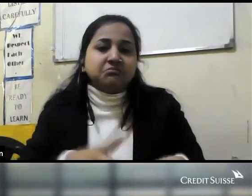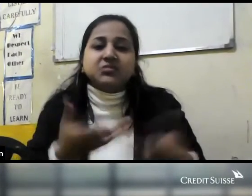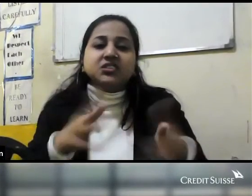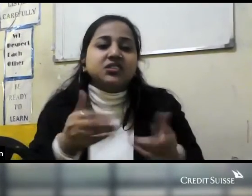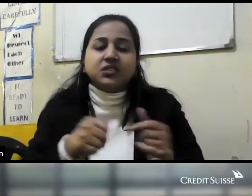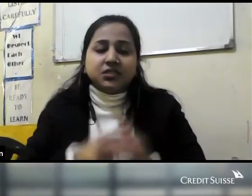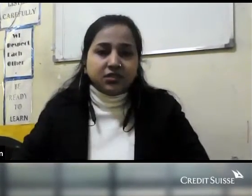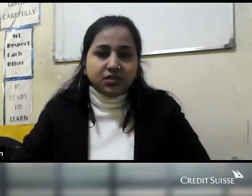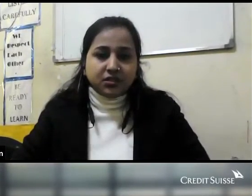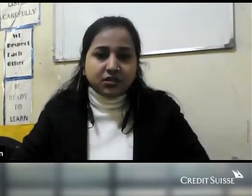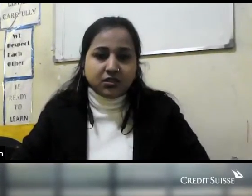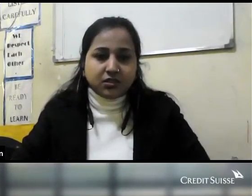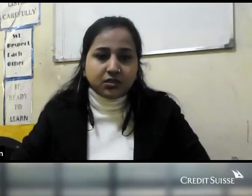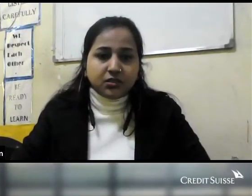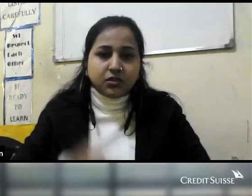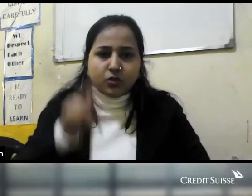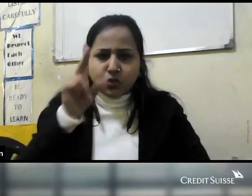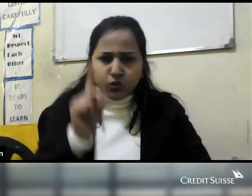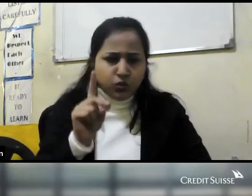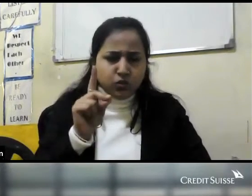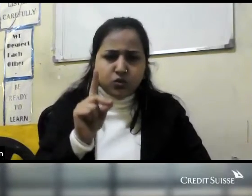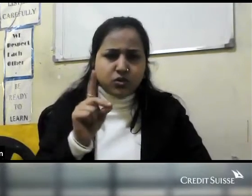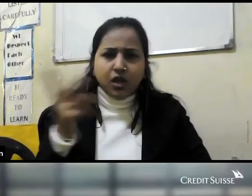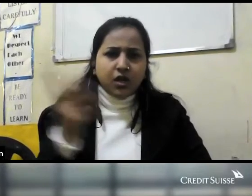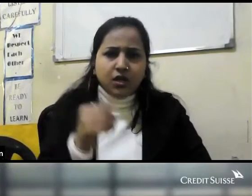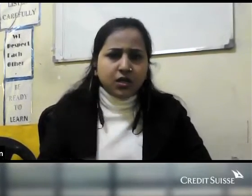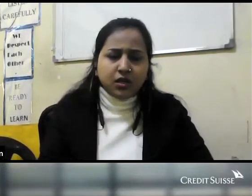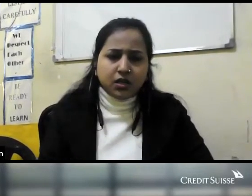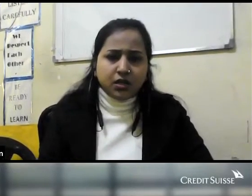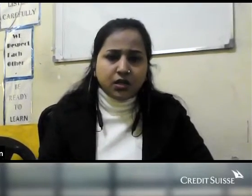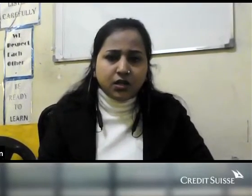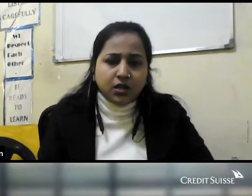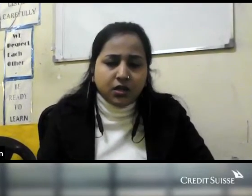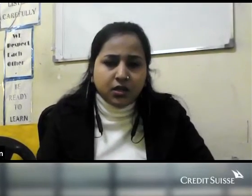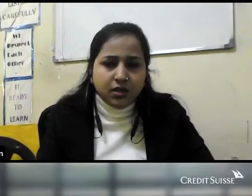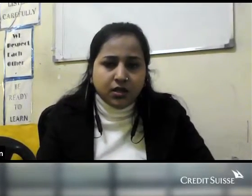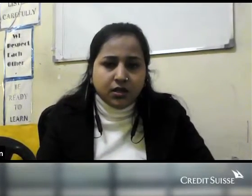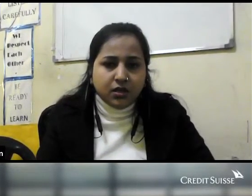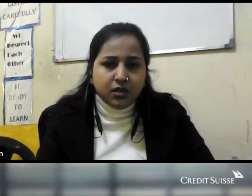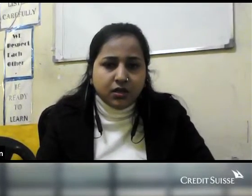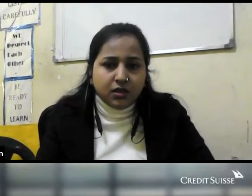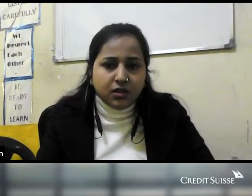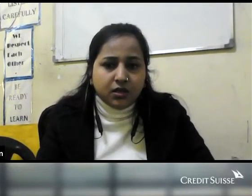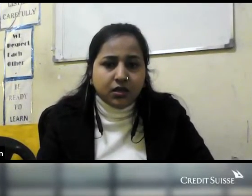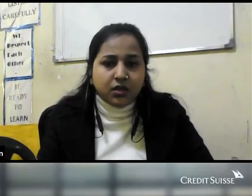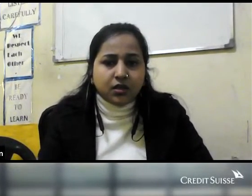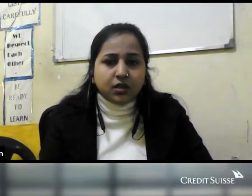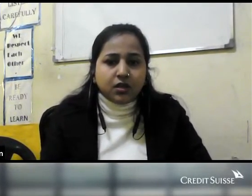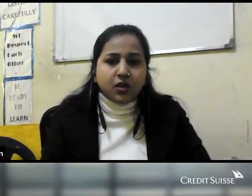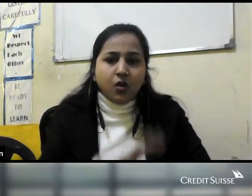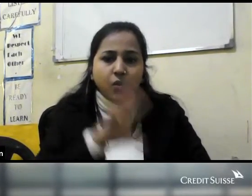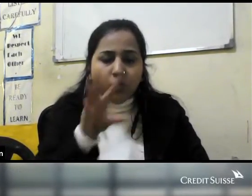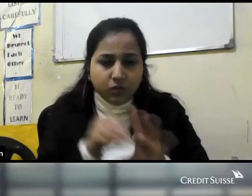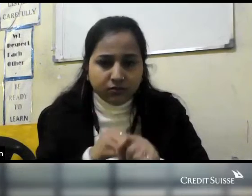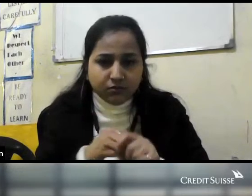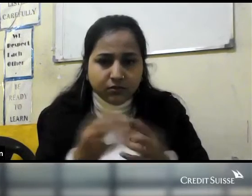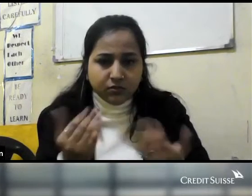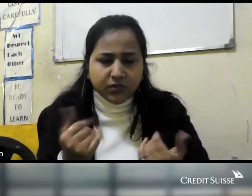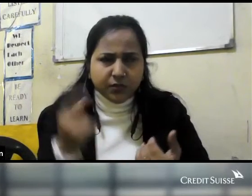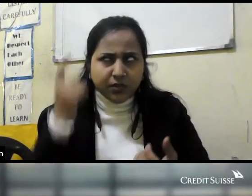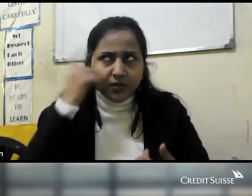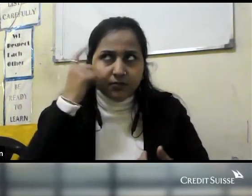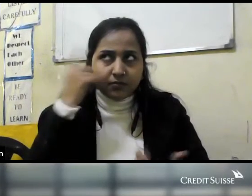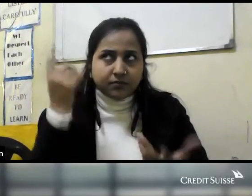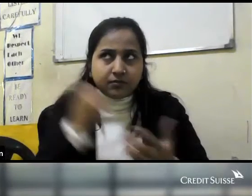जो दूसरा पॉइंट आपने कहा सर ऑन प्रमोटिंग एंटरप्रेन्योरशिप अमंग पीडब्ल्यूडीज, मेरे विचार से